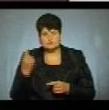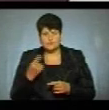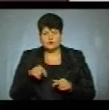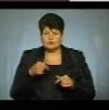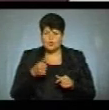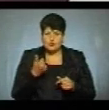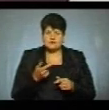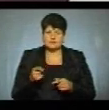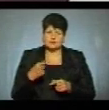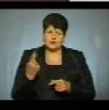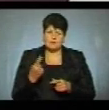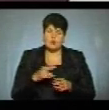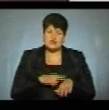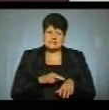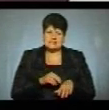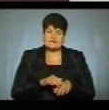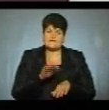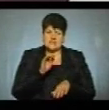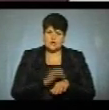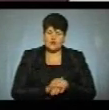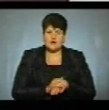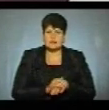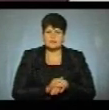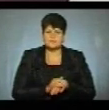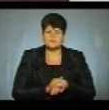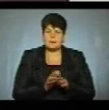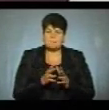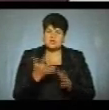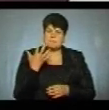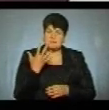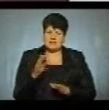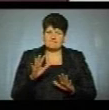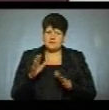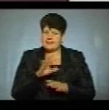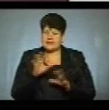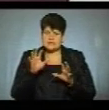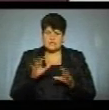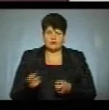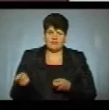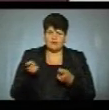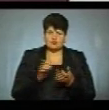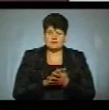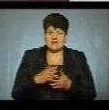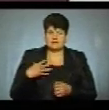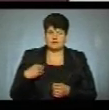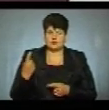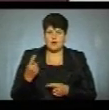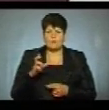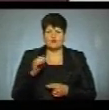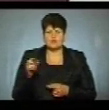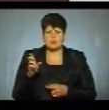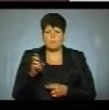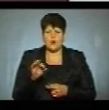цього року на Тернопільщині поліцейські зафіксували більше 5 випадків незаконного вивозу сміття із Львівщини. Це